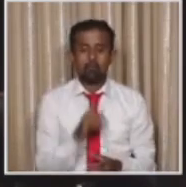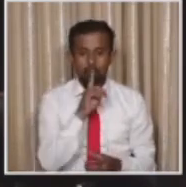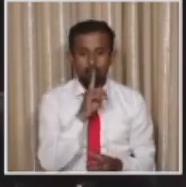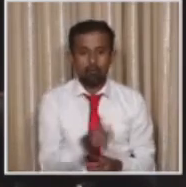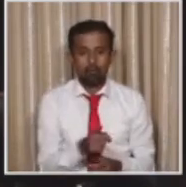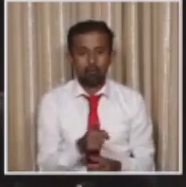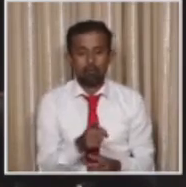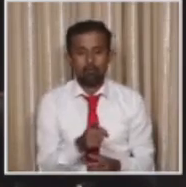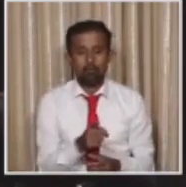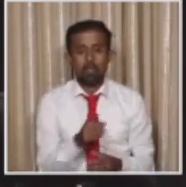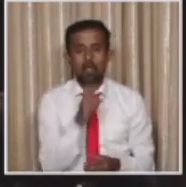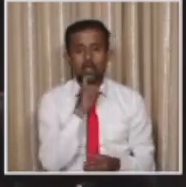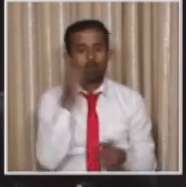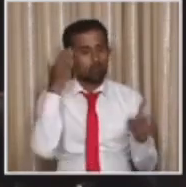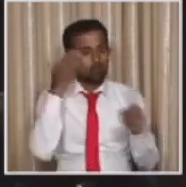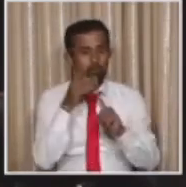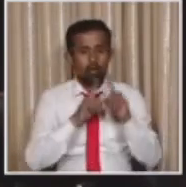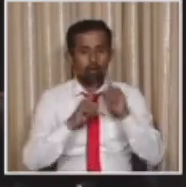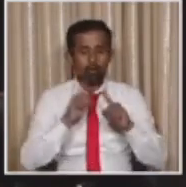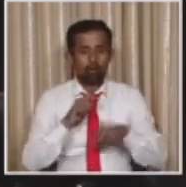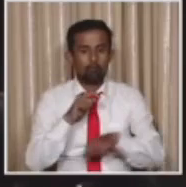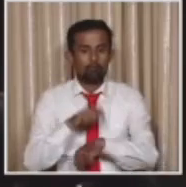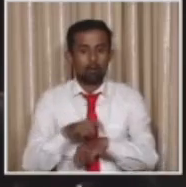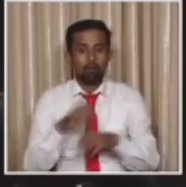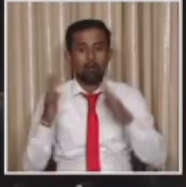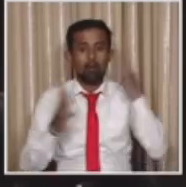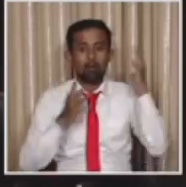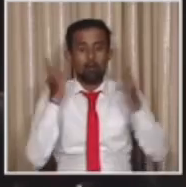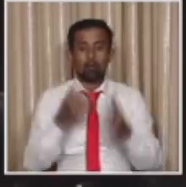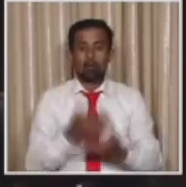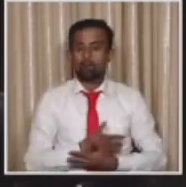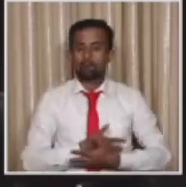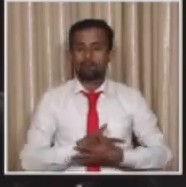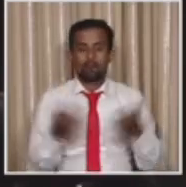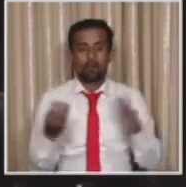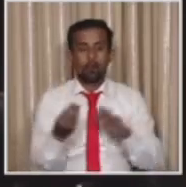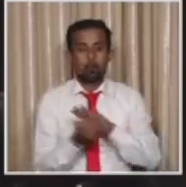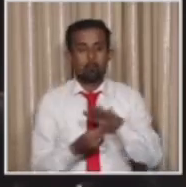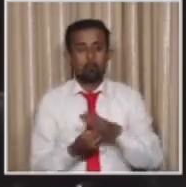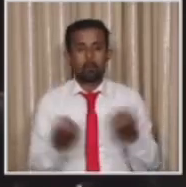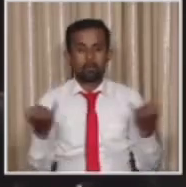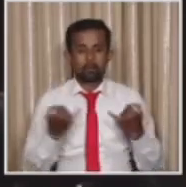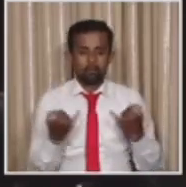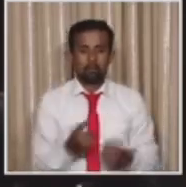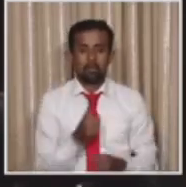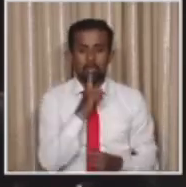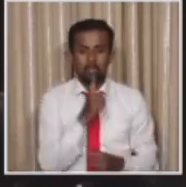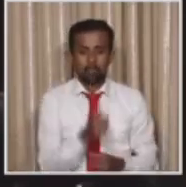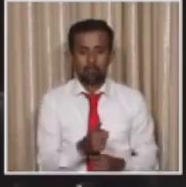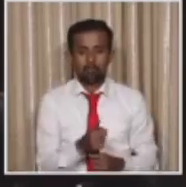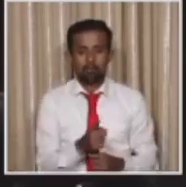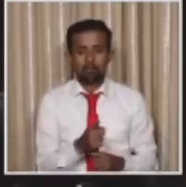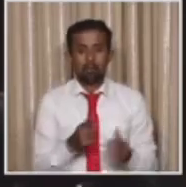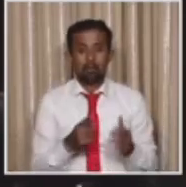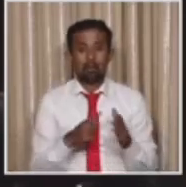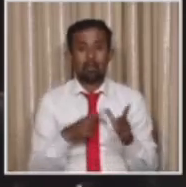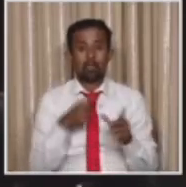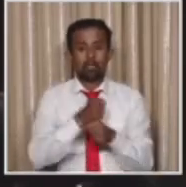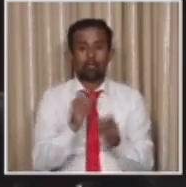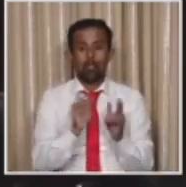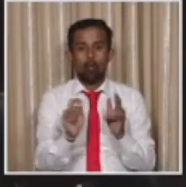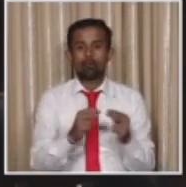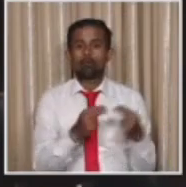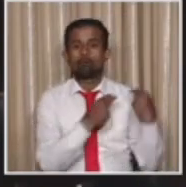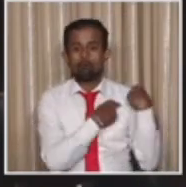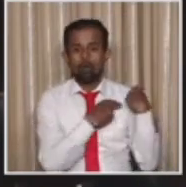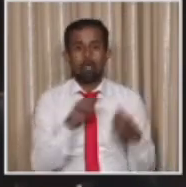කැමතියි මේ නඩුව පිළිබඳව කතා කරනකොට මේක ලෝකයේ තිබිච්ච දැවැන්තම පරිසර දූෂණය කියලා මම කිව්වේ ඒකයි. ඒ නිසා නීතිපති දෙපාර්තමේන්තුවට වක්කීමක්